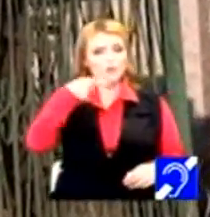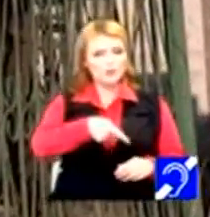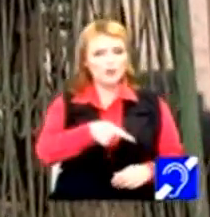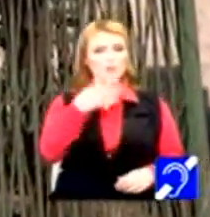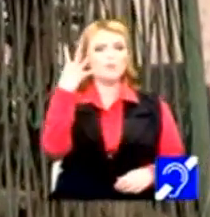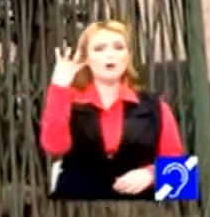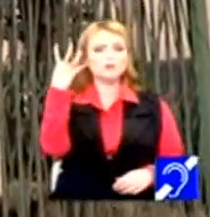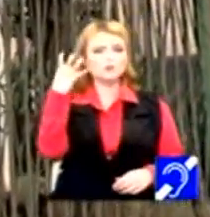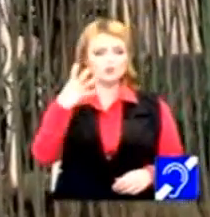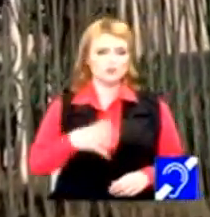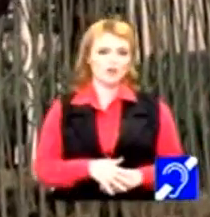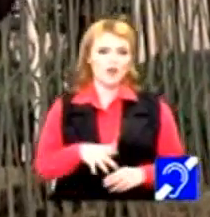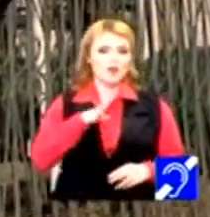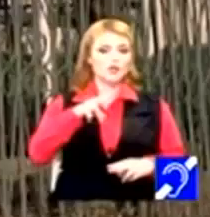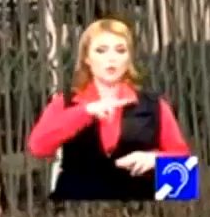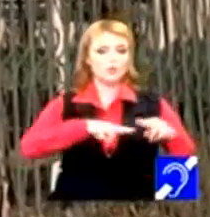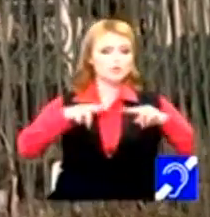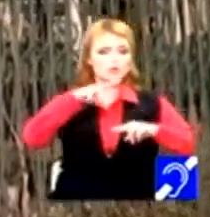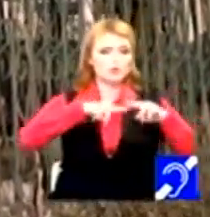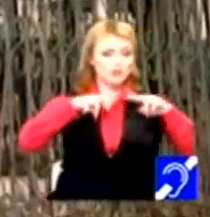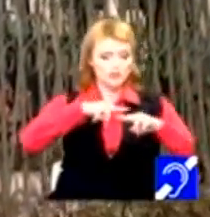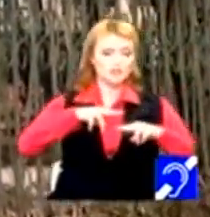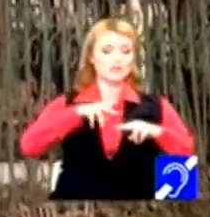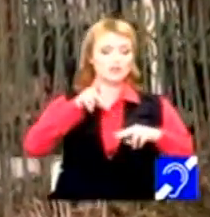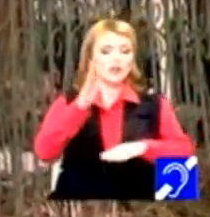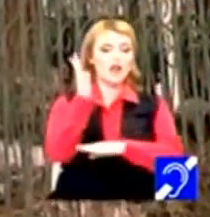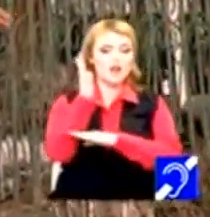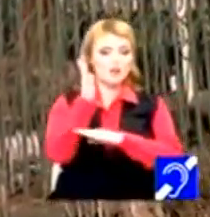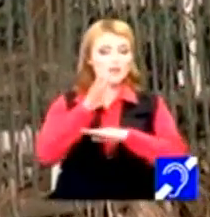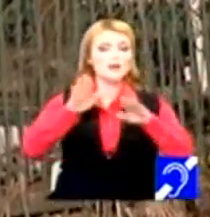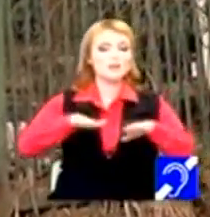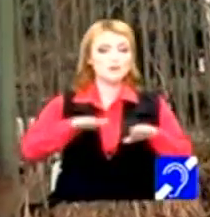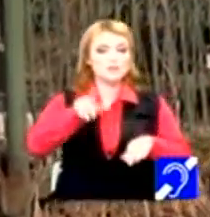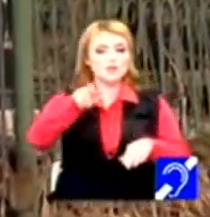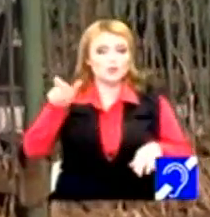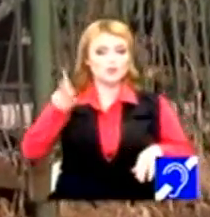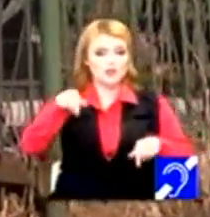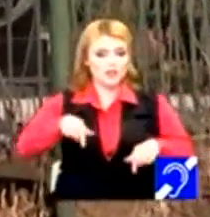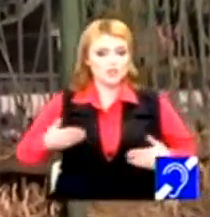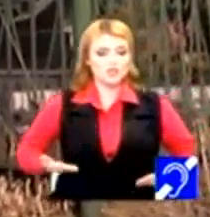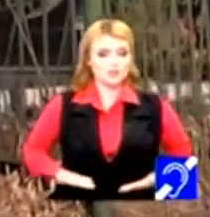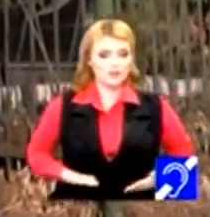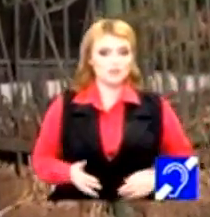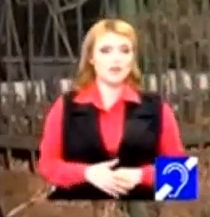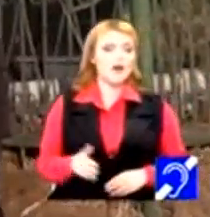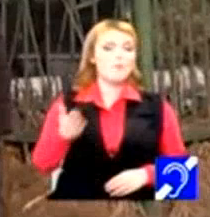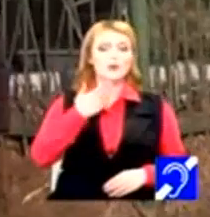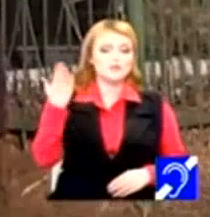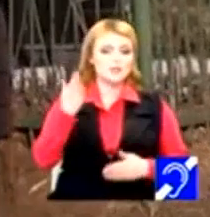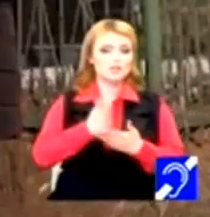fost construită din lut, lemn și paie de către localnicii din aceste ținuturi. Ultimul serviciu divin a fost oficiat aici în